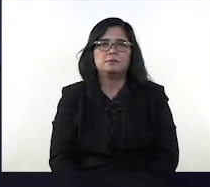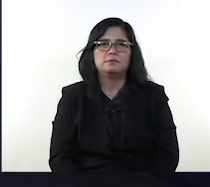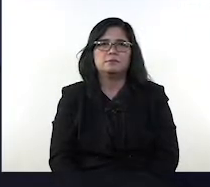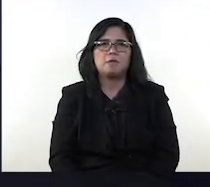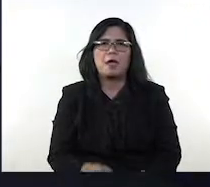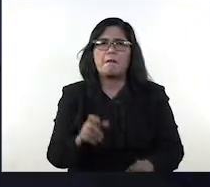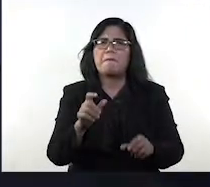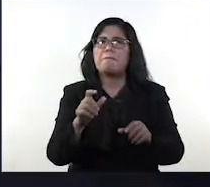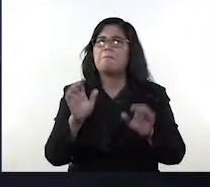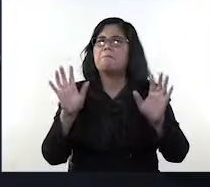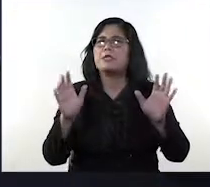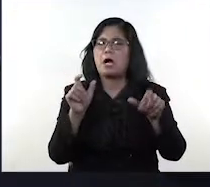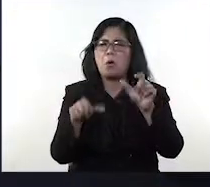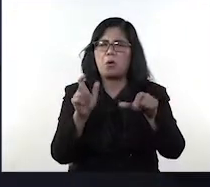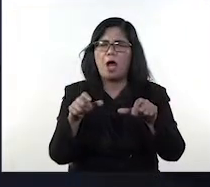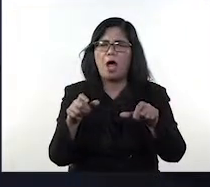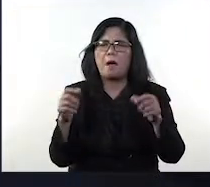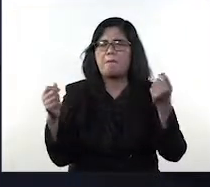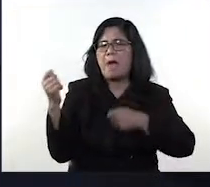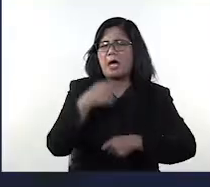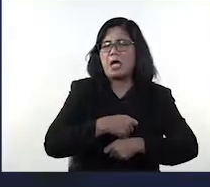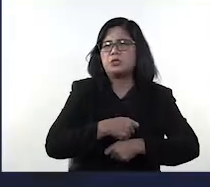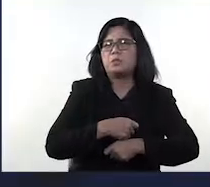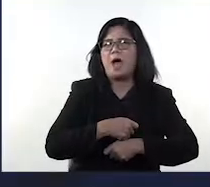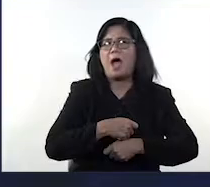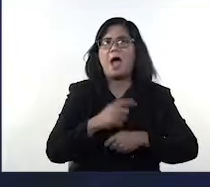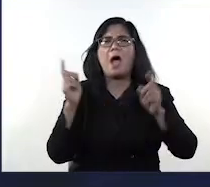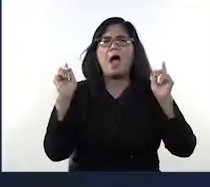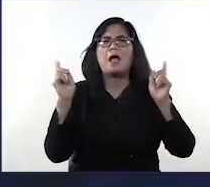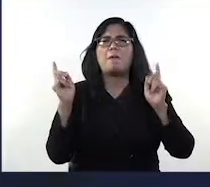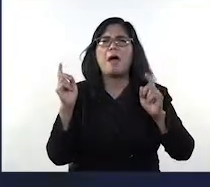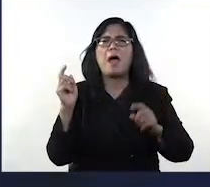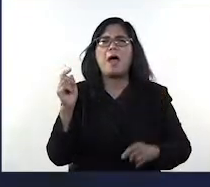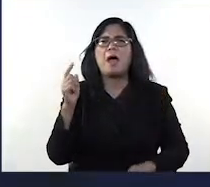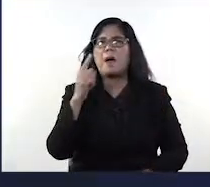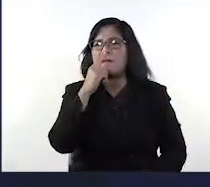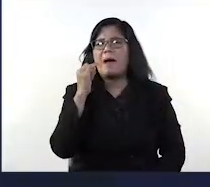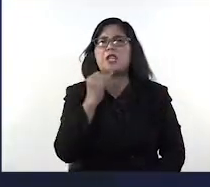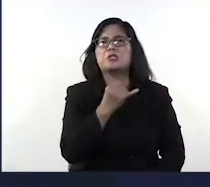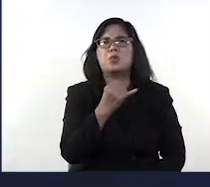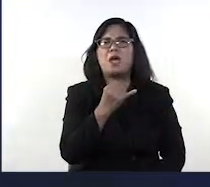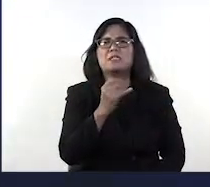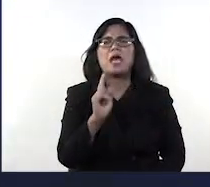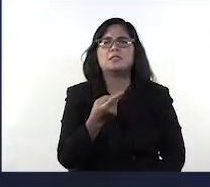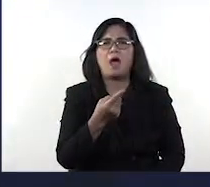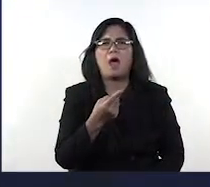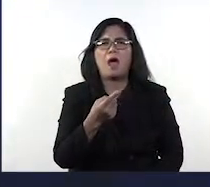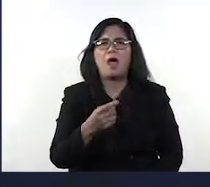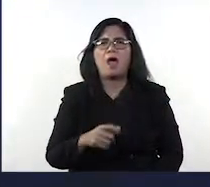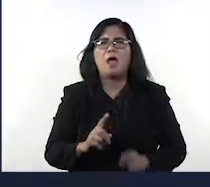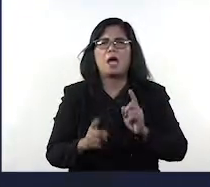ini banyak orang memakai agamanya sebagai jubah-jubah kepalsuannya belakang Hai Kalau hari ini ada diantara